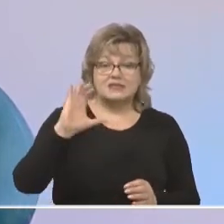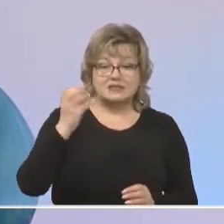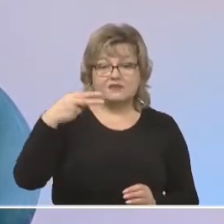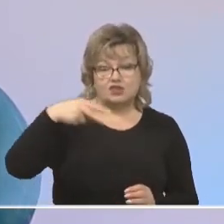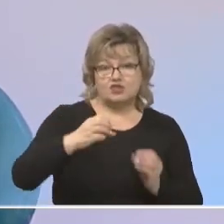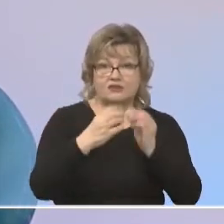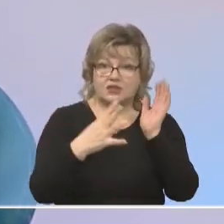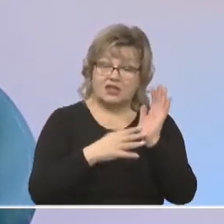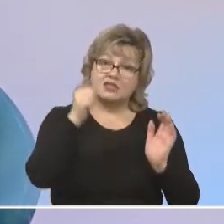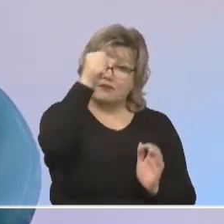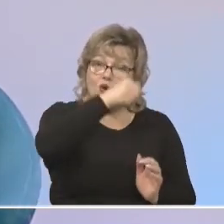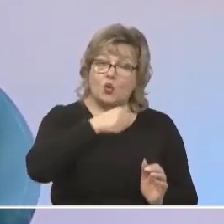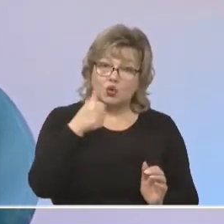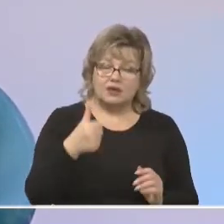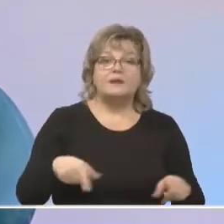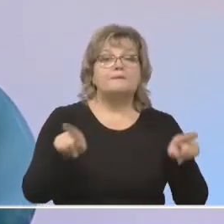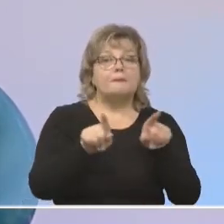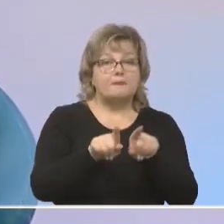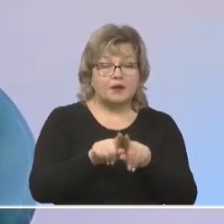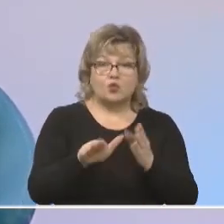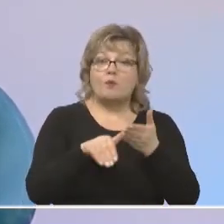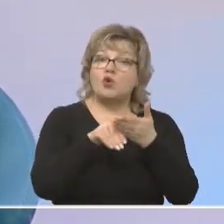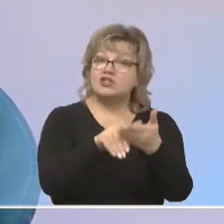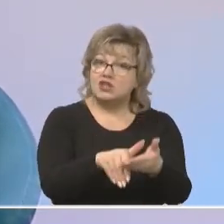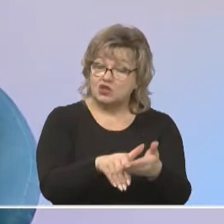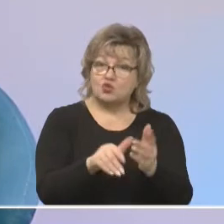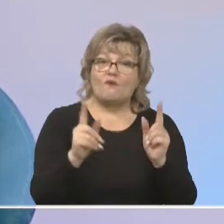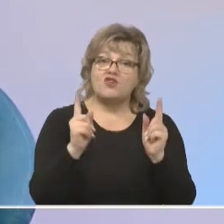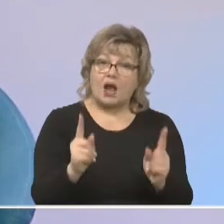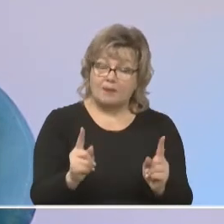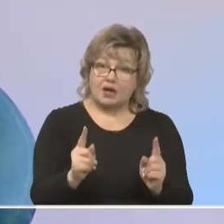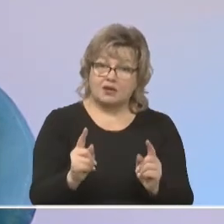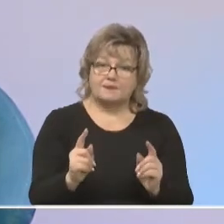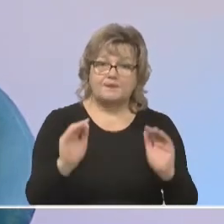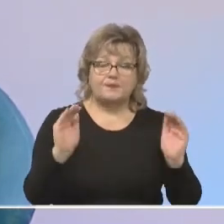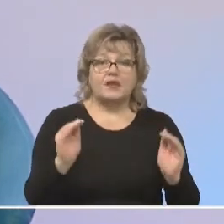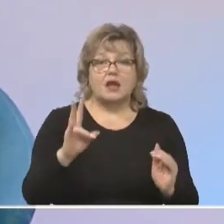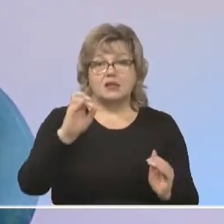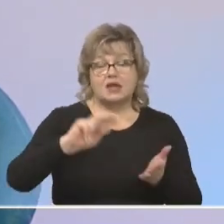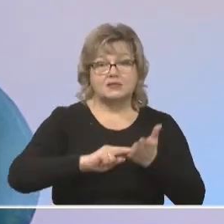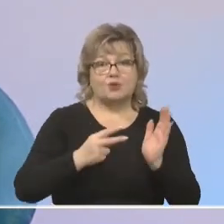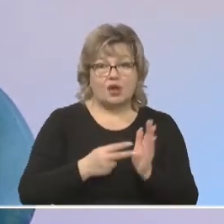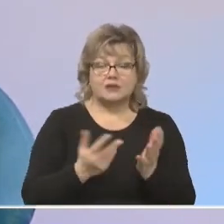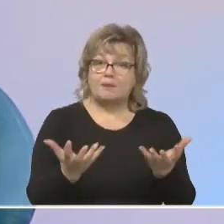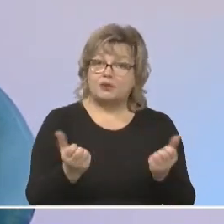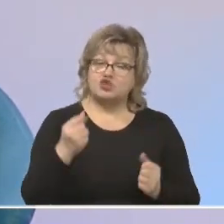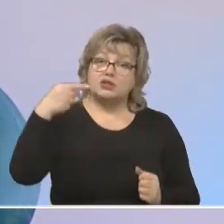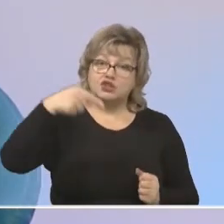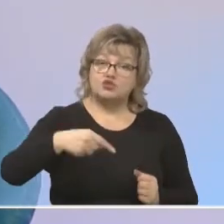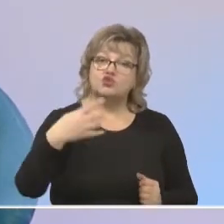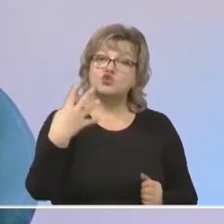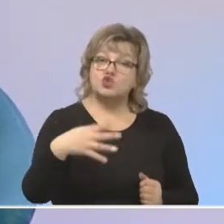2019 году такую поддержку в рамках нацпроекта получило